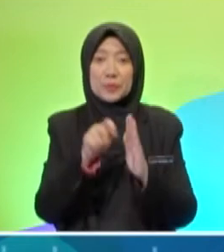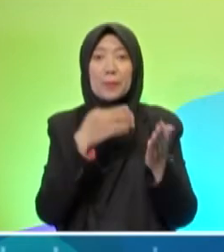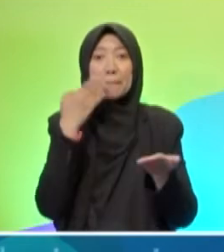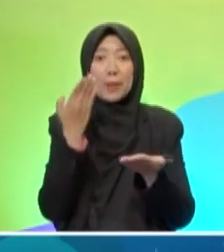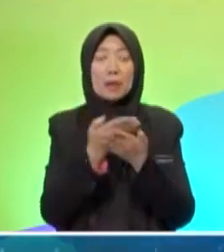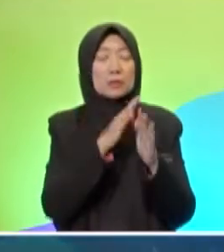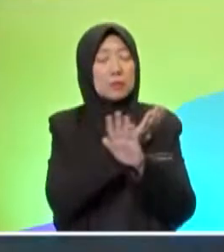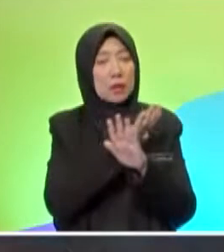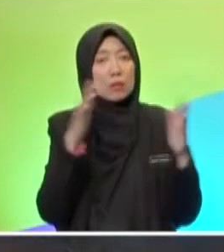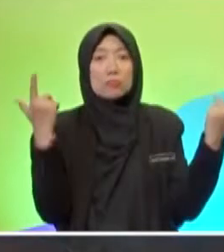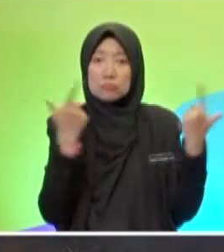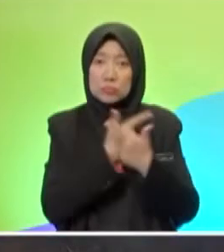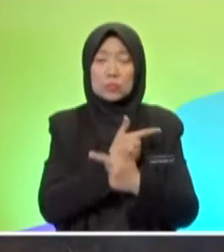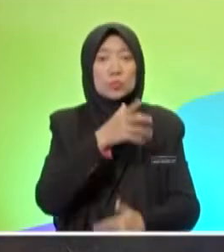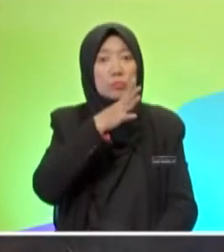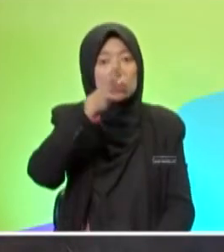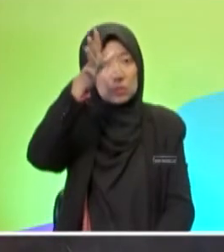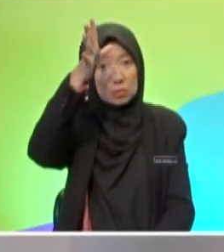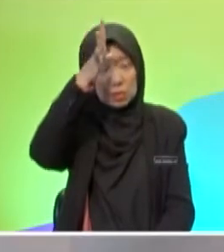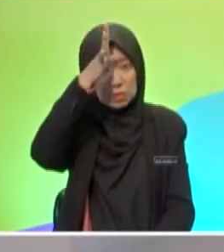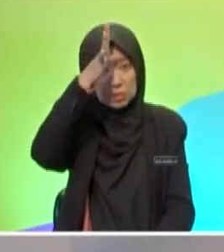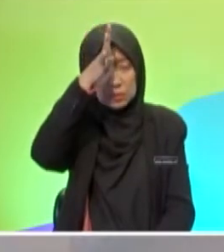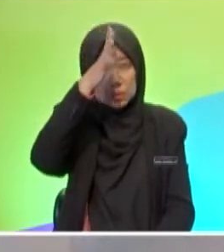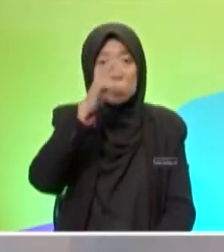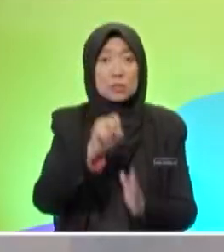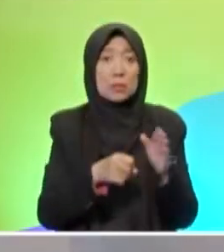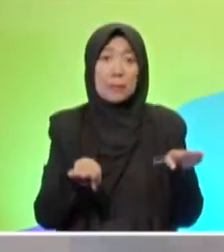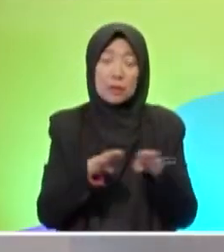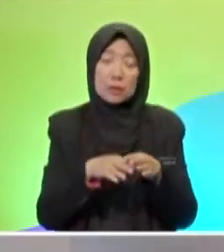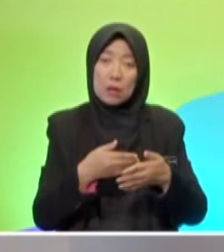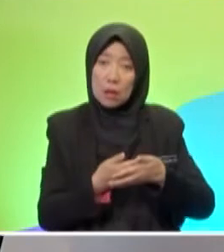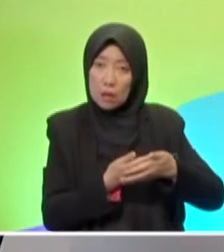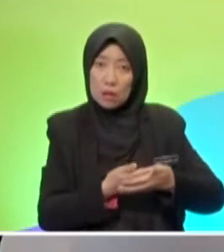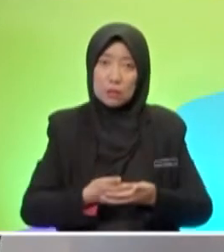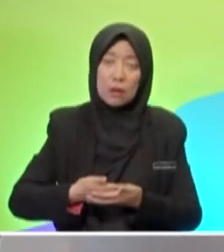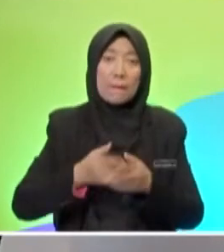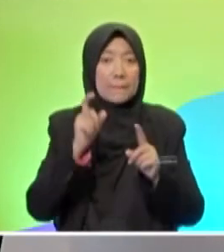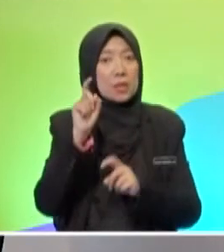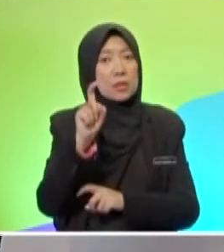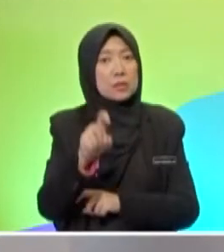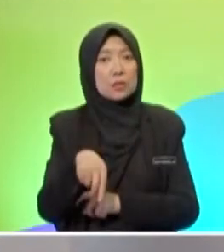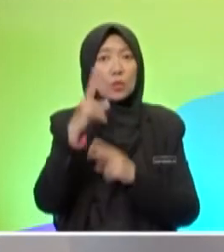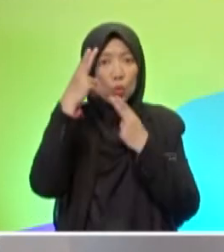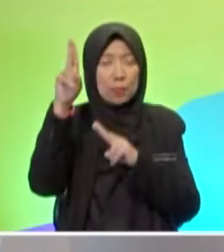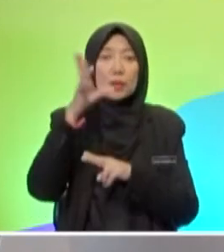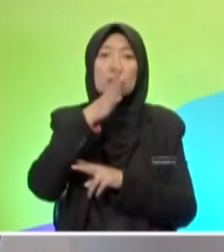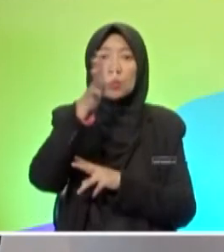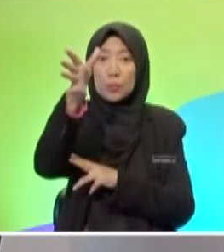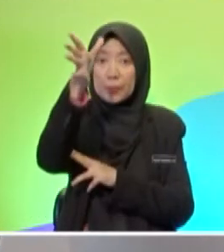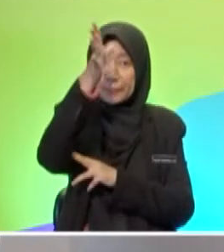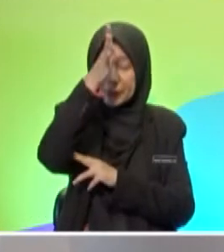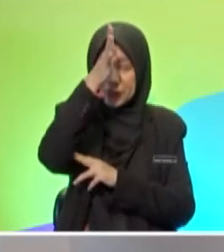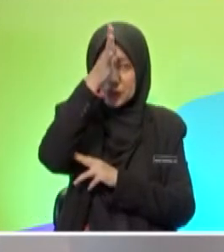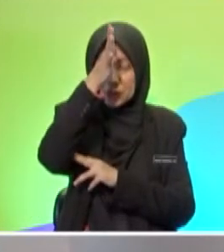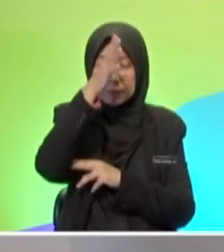jangan berhak ke semangka tadi betul Kita sebagai anak nih kita kena belajar menghormati orang tua kita yang pada masa yang sama kita